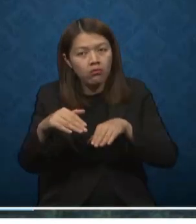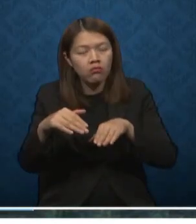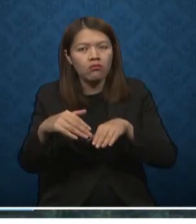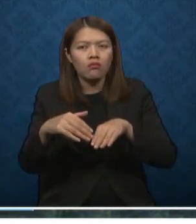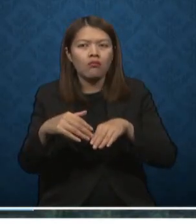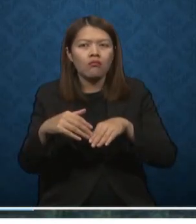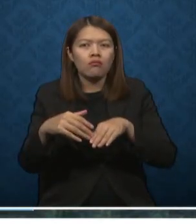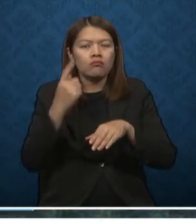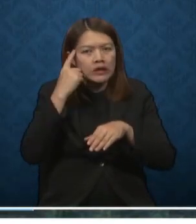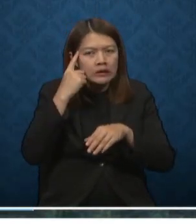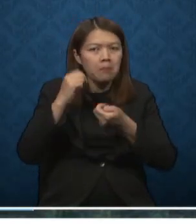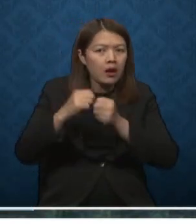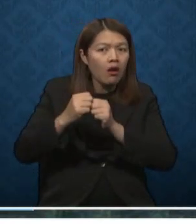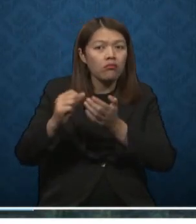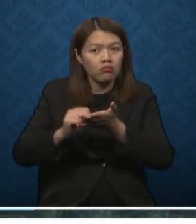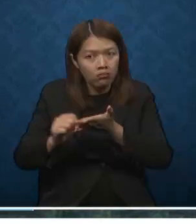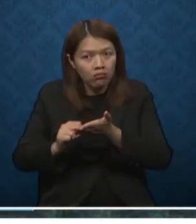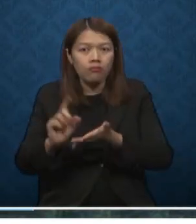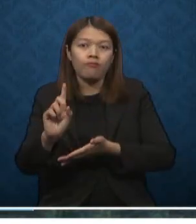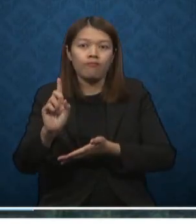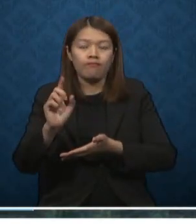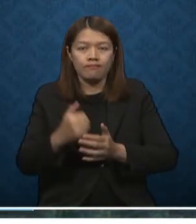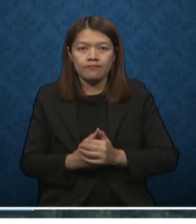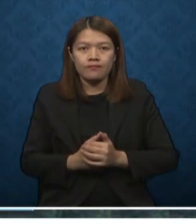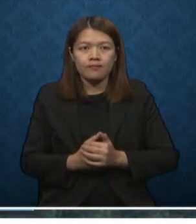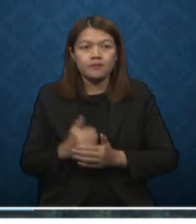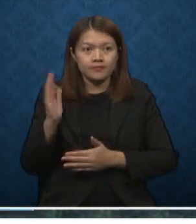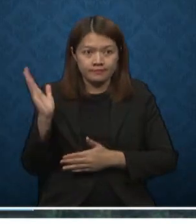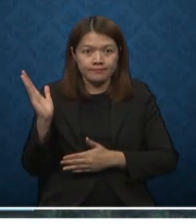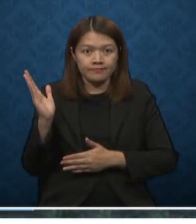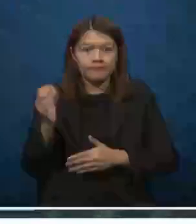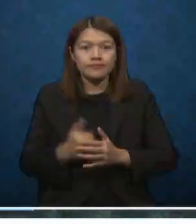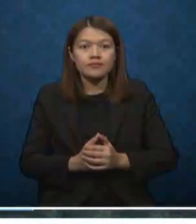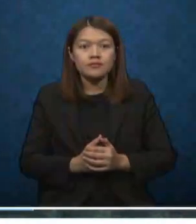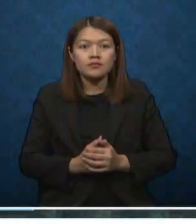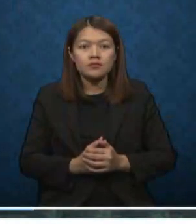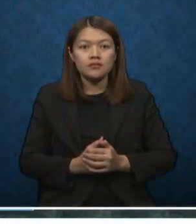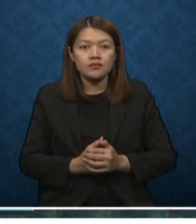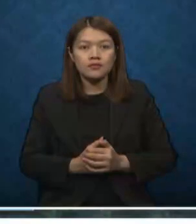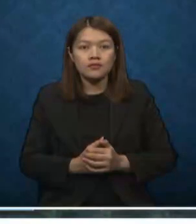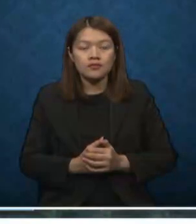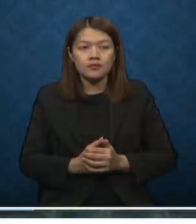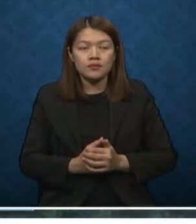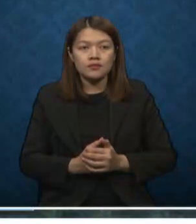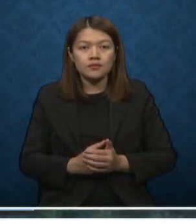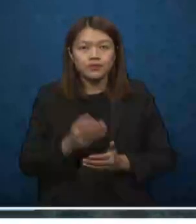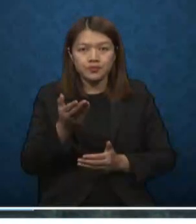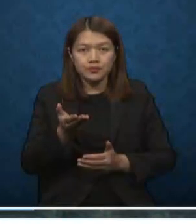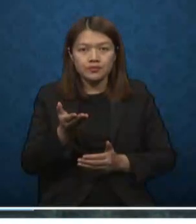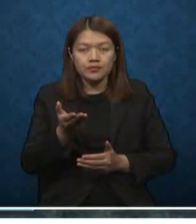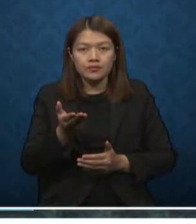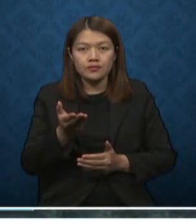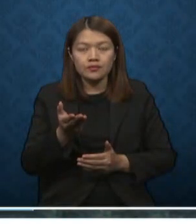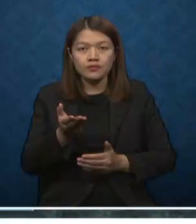องรับปัญหาอย่างไรขอสไลด์ต่อไปเลยครับนะครับมีการสร้าง